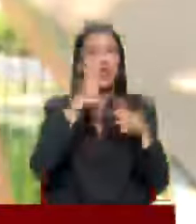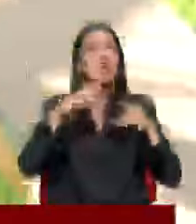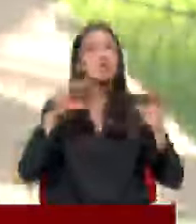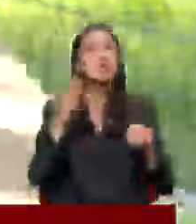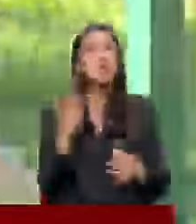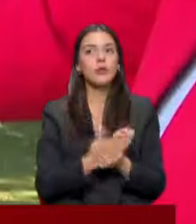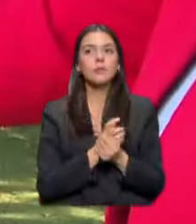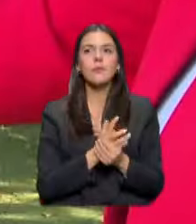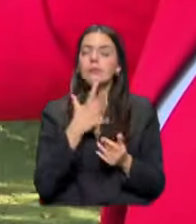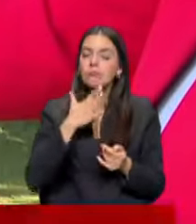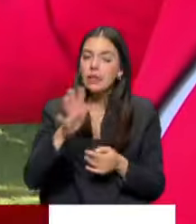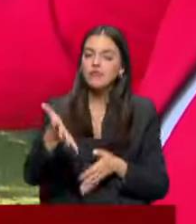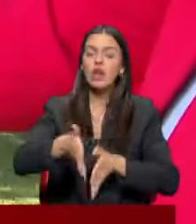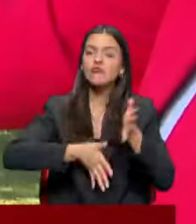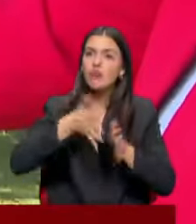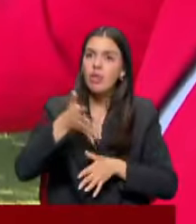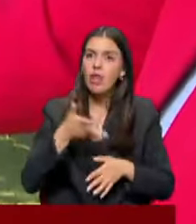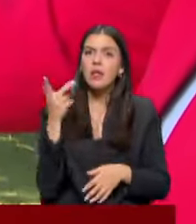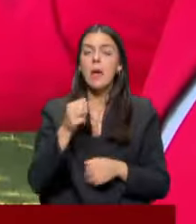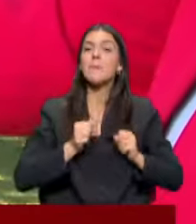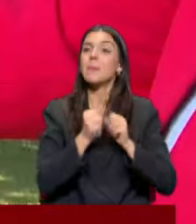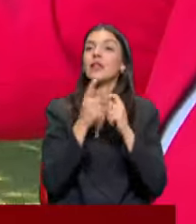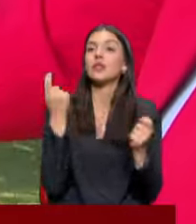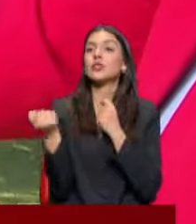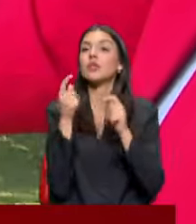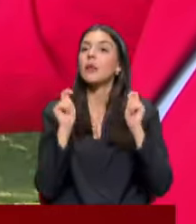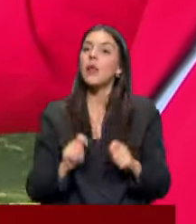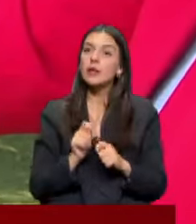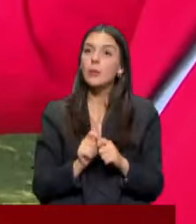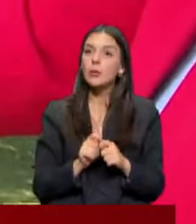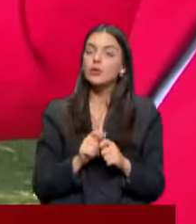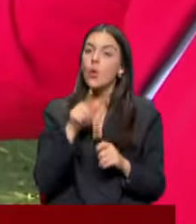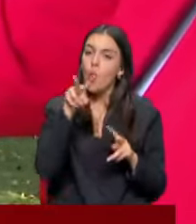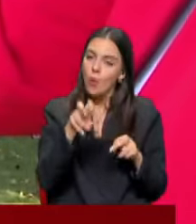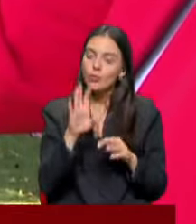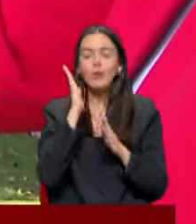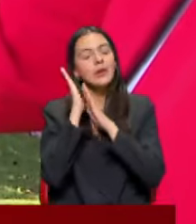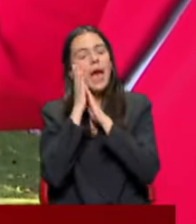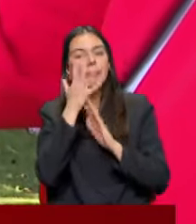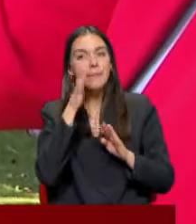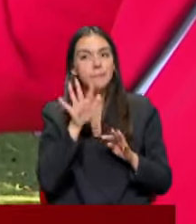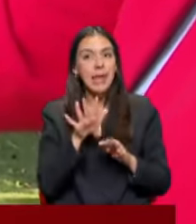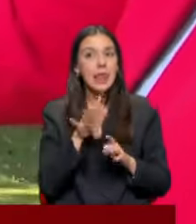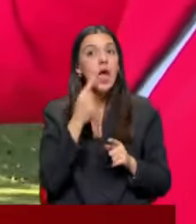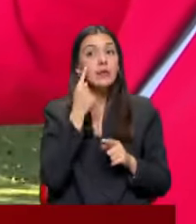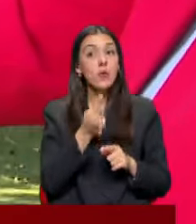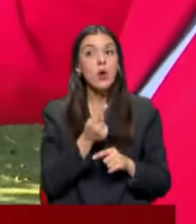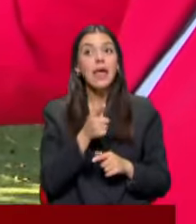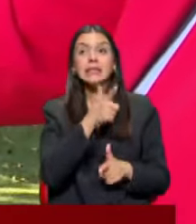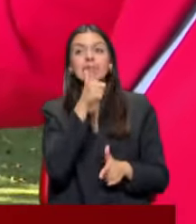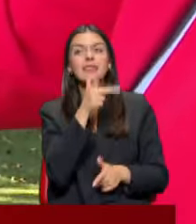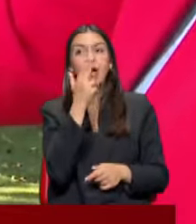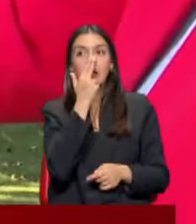hazırlanıyor. Sahilde, caddede, parklarda çalışmalar yapıyoruz. İşte otur, yat, bekle komutları üzerinden